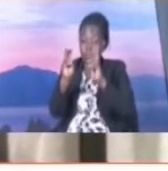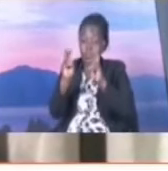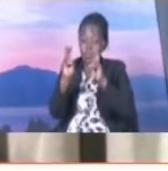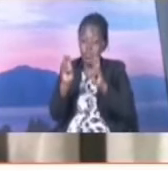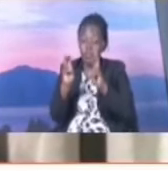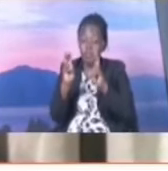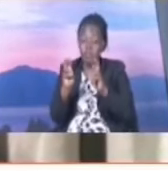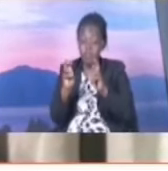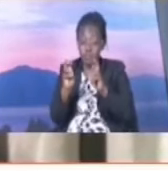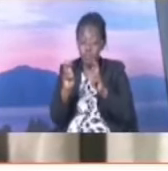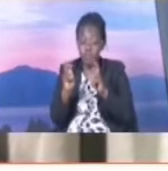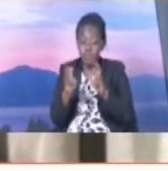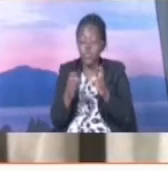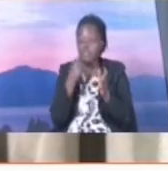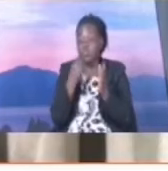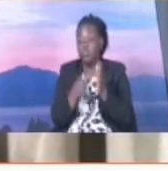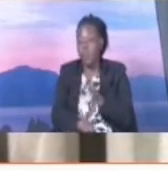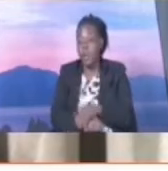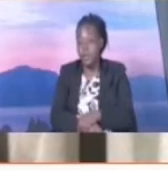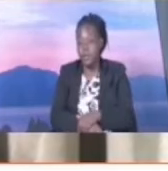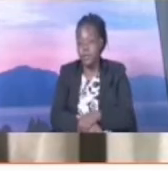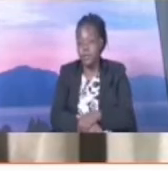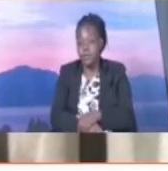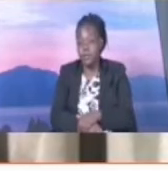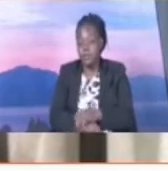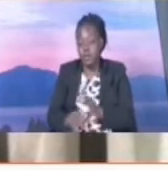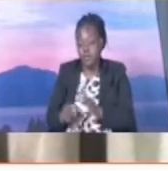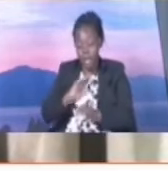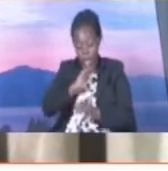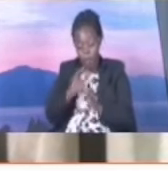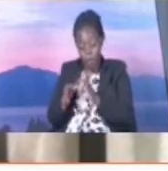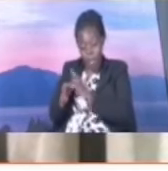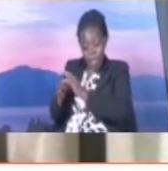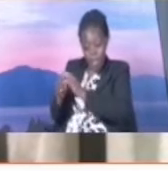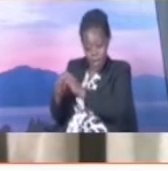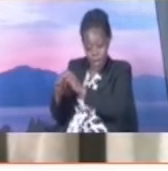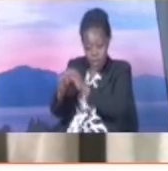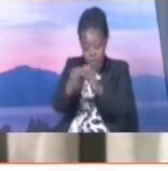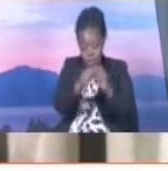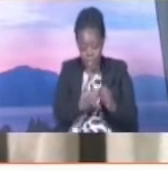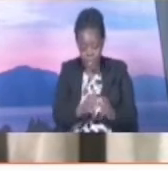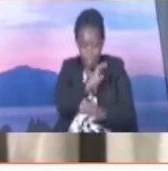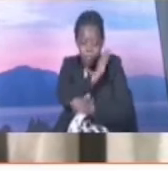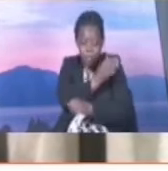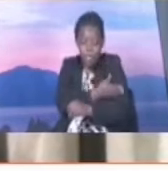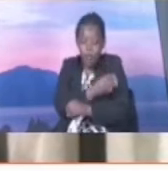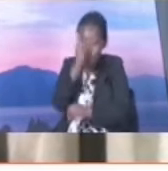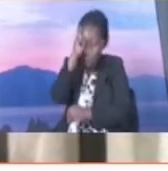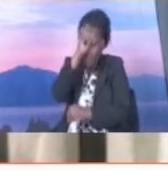amatikira gugamba nti obumu bwaffe gemaanyigana mulondo.